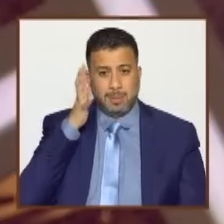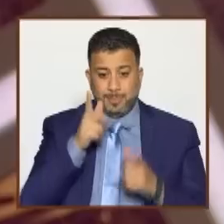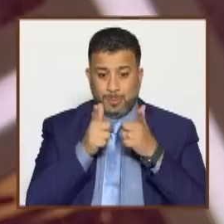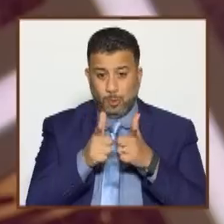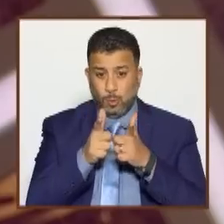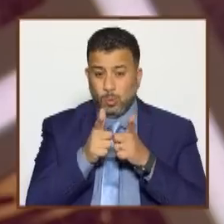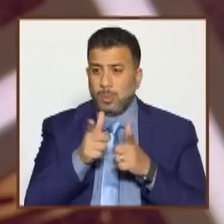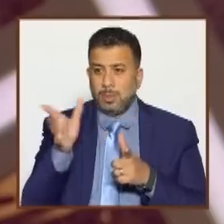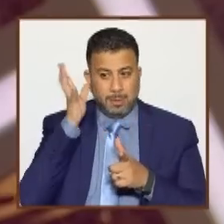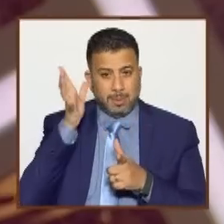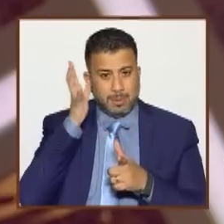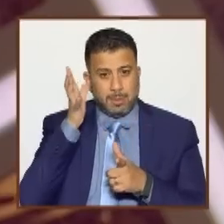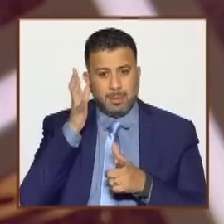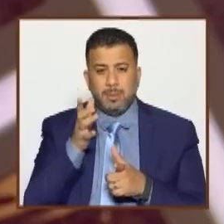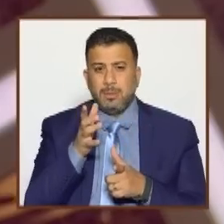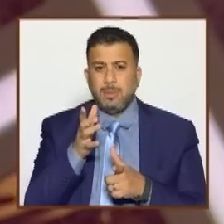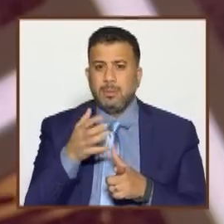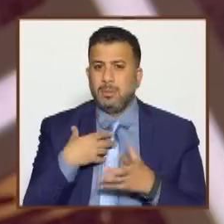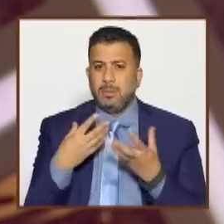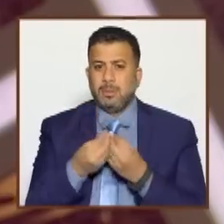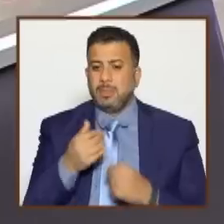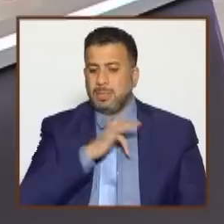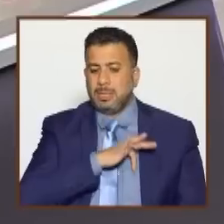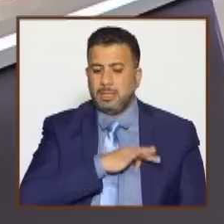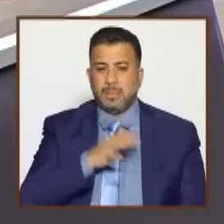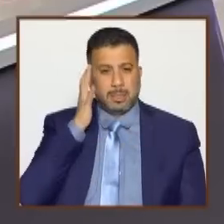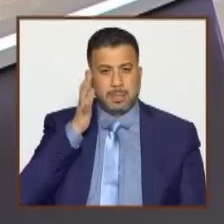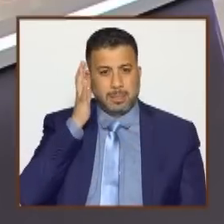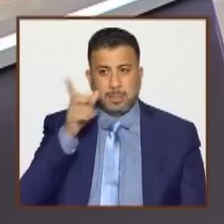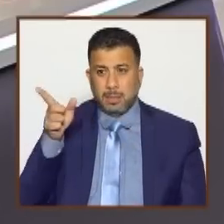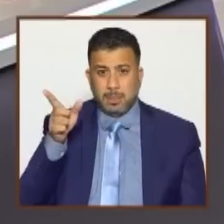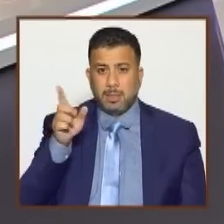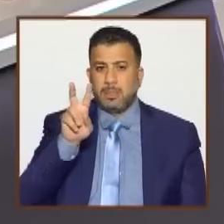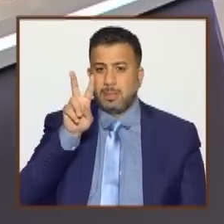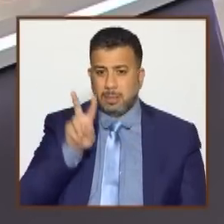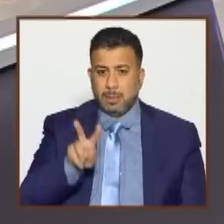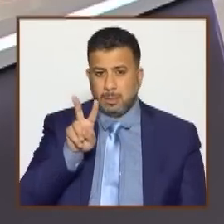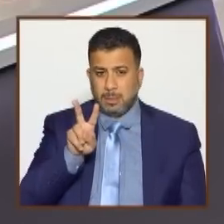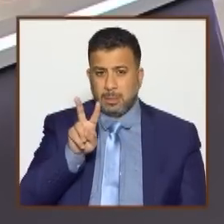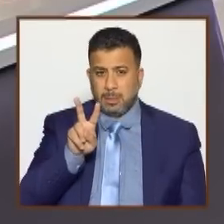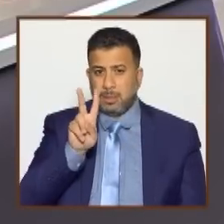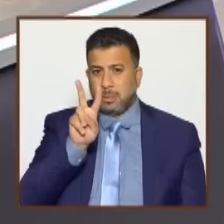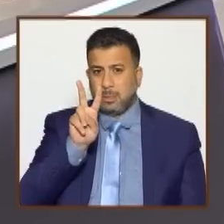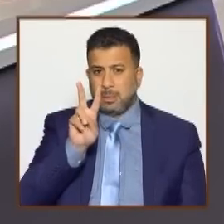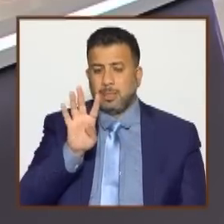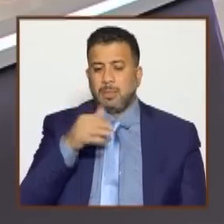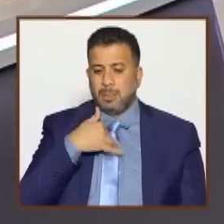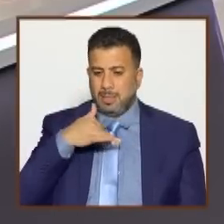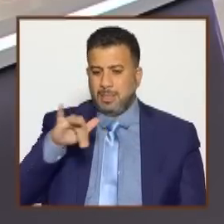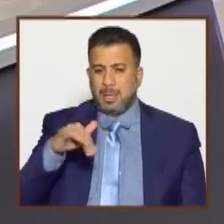الظهر وطن، وأنا أصلي قصر سفر. إيه. جيت معاهم في الركعتين الأخيريات.